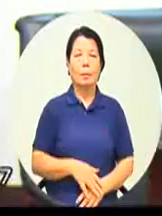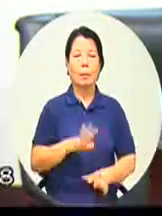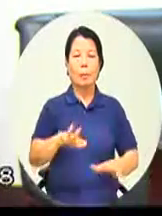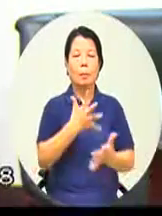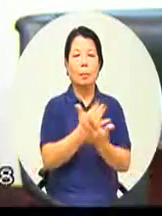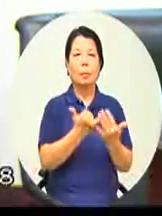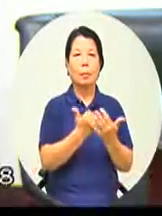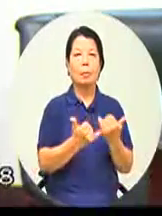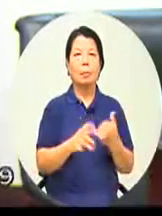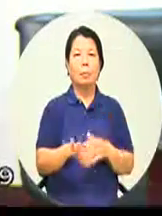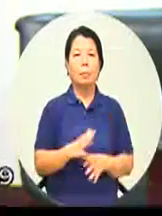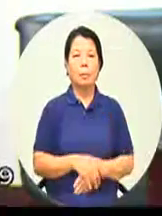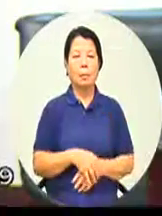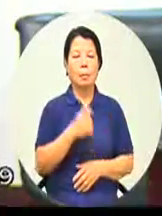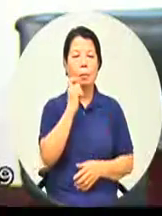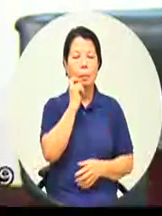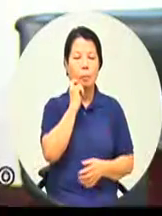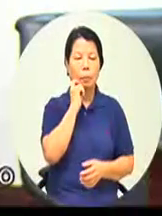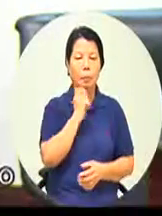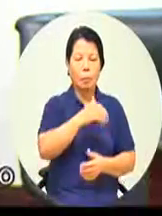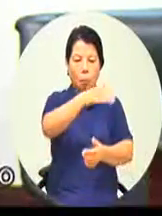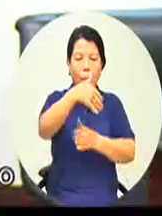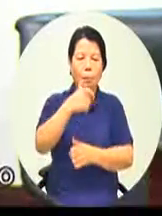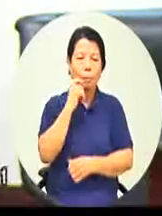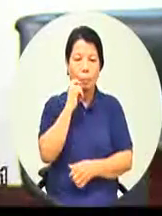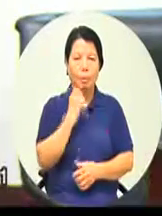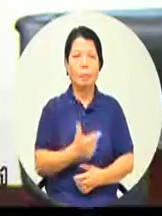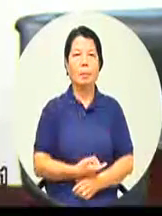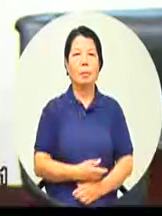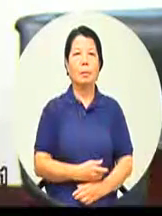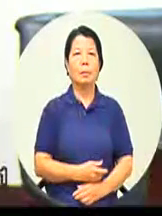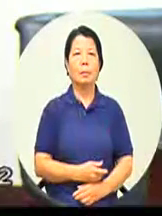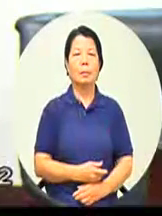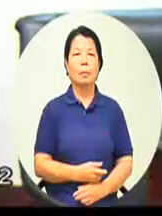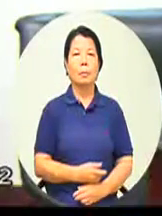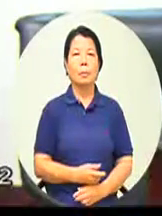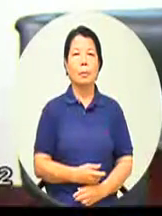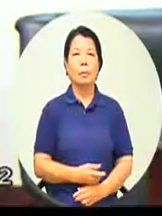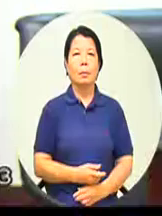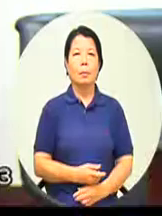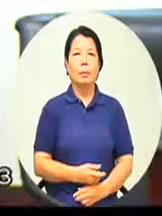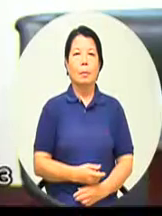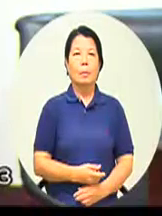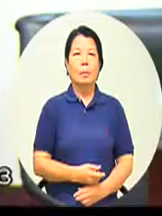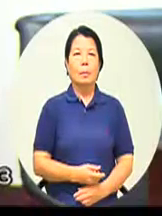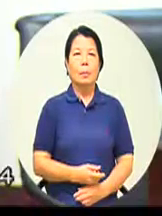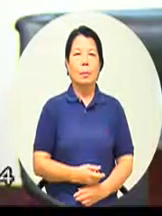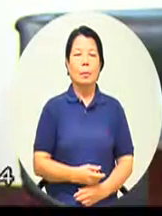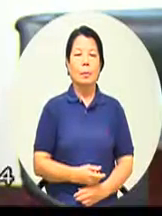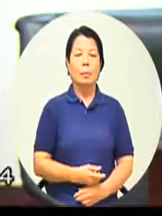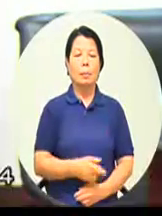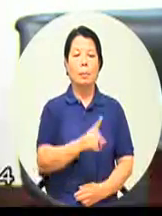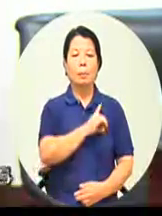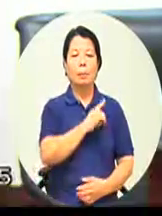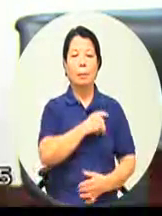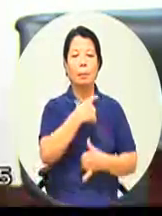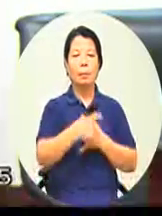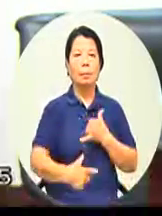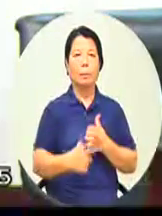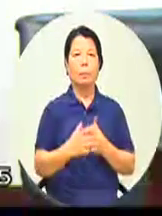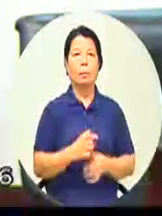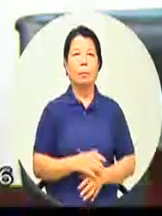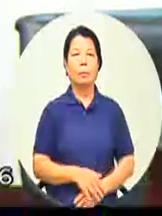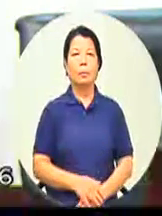生也是很难招到。重点，伊嘛是安尼用自己的他的私人